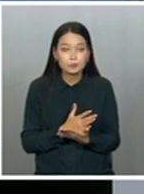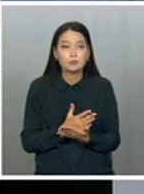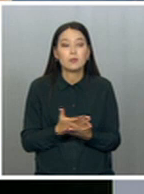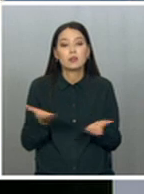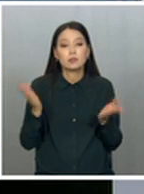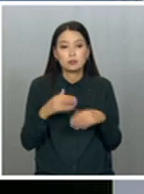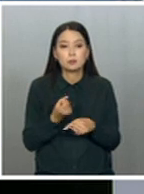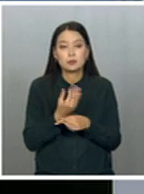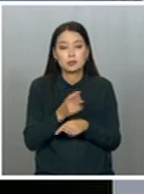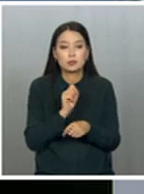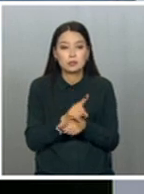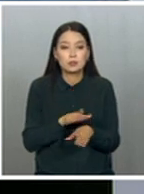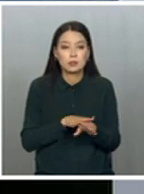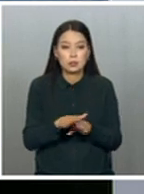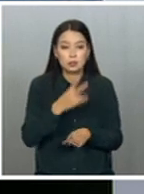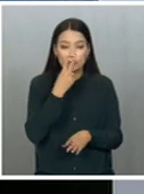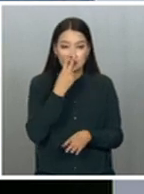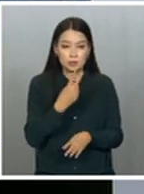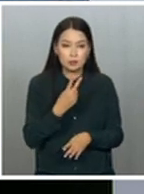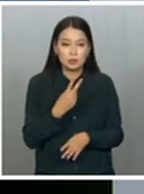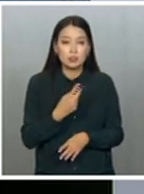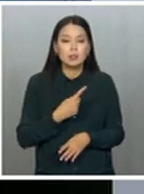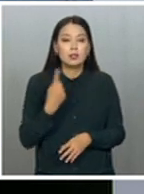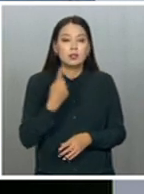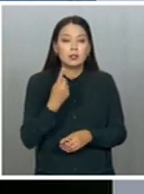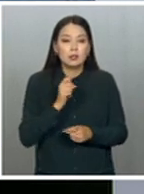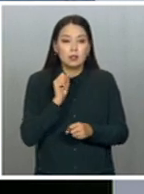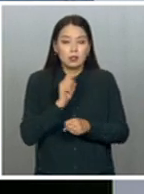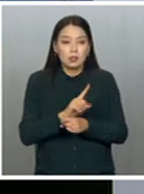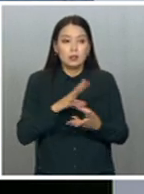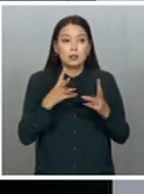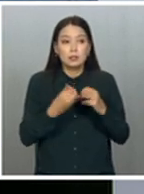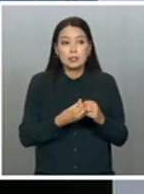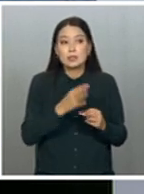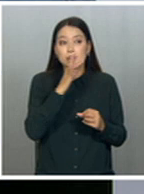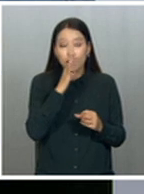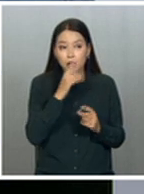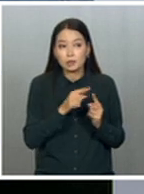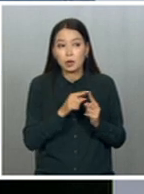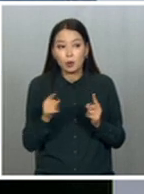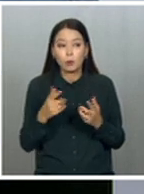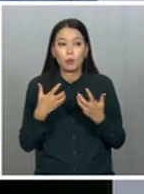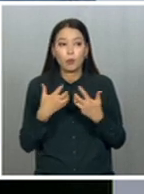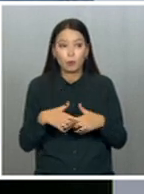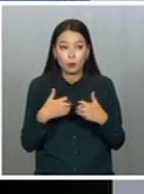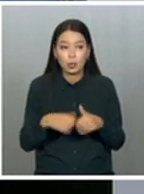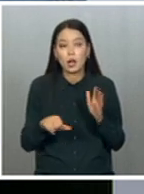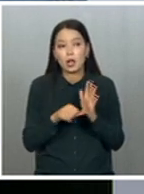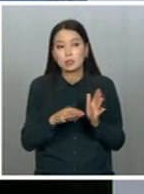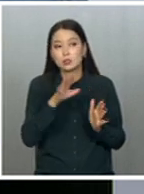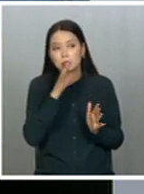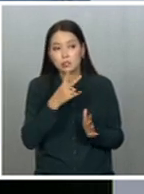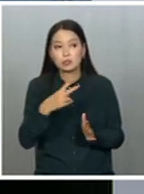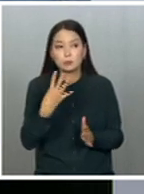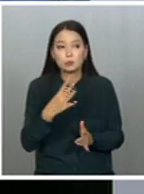тапсырмаларды орындап көрейік. Бірінші тапсырма бойынша сағаттық өрнек 6 сағат 24 минут, 18 сағат